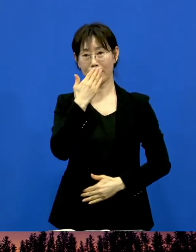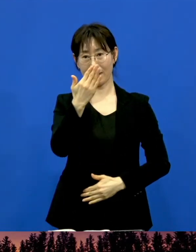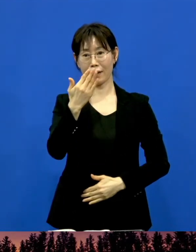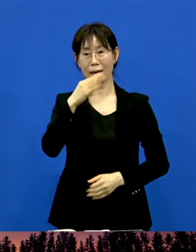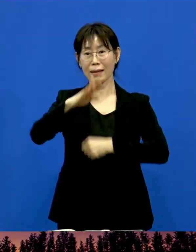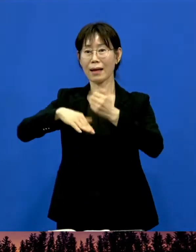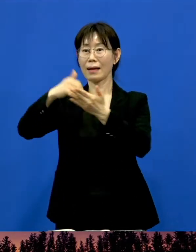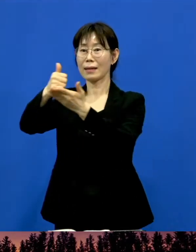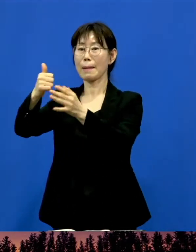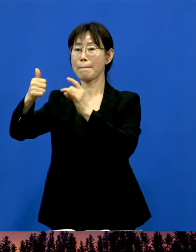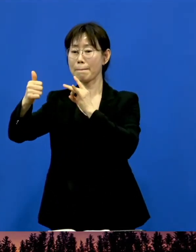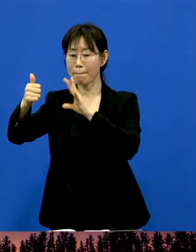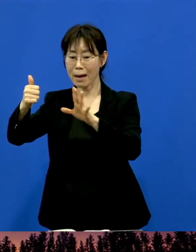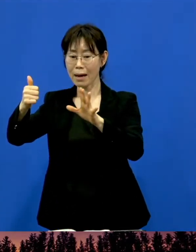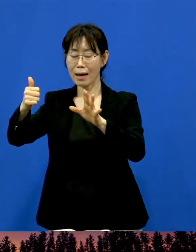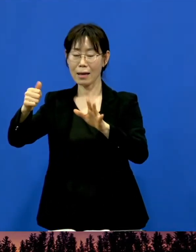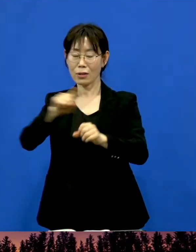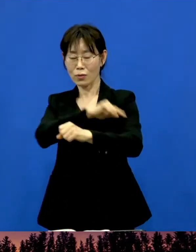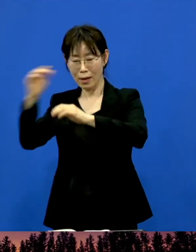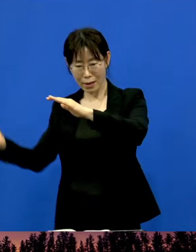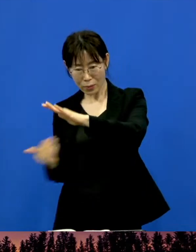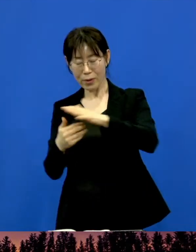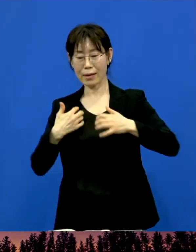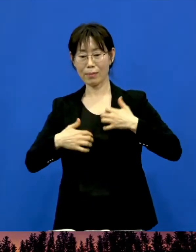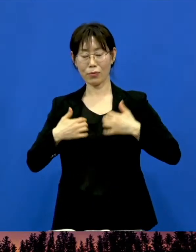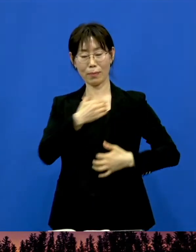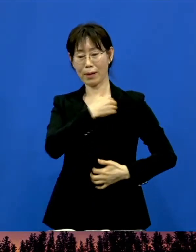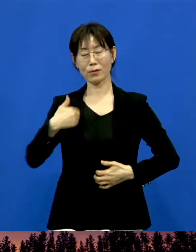하나님만이 우리에게 최고의 기쁨과 만족을 주신다.